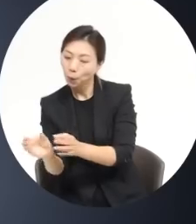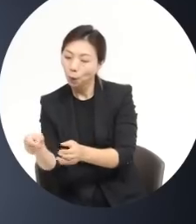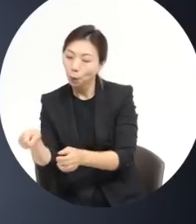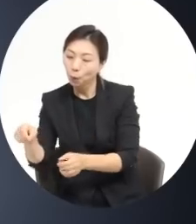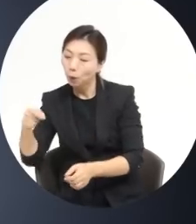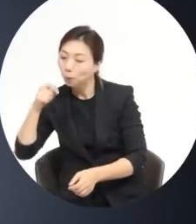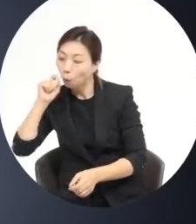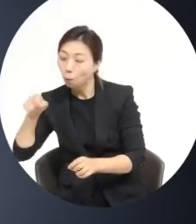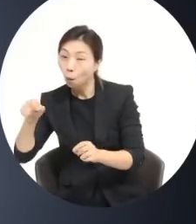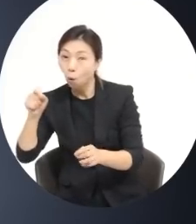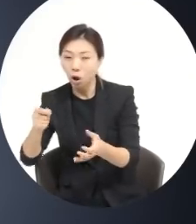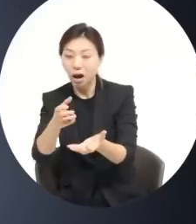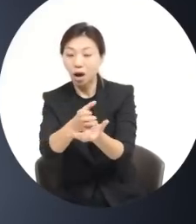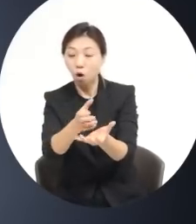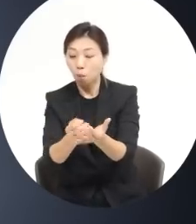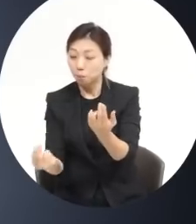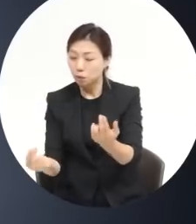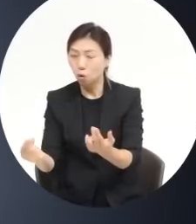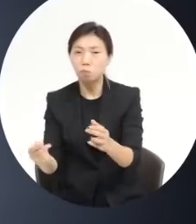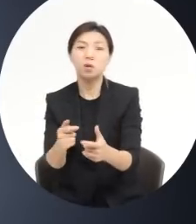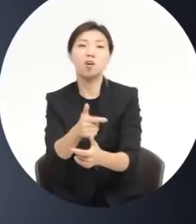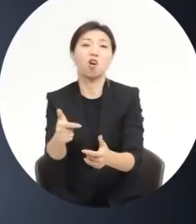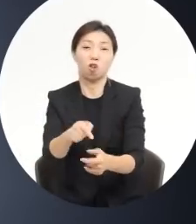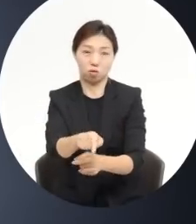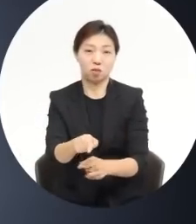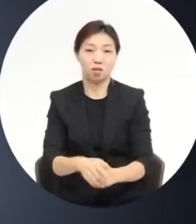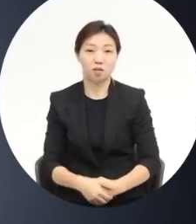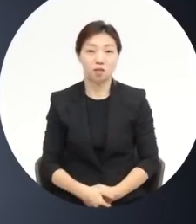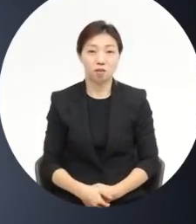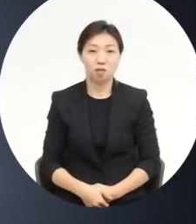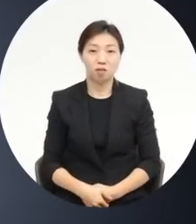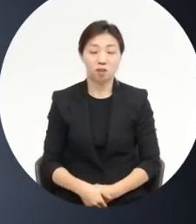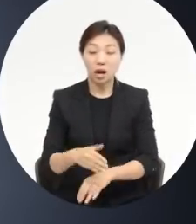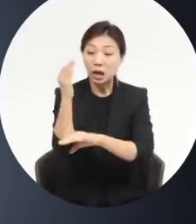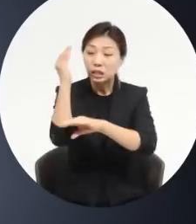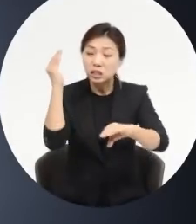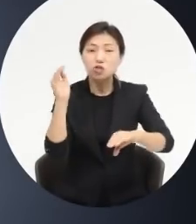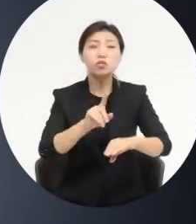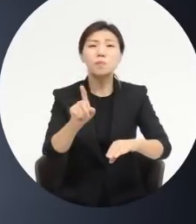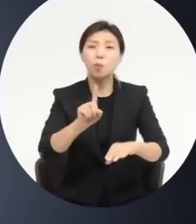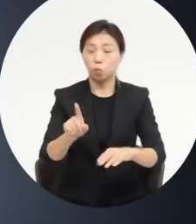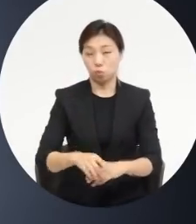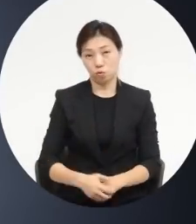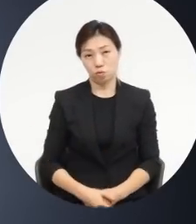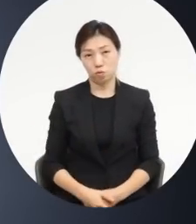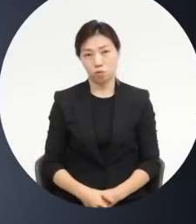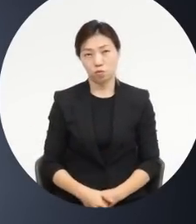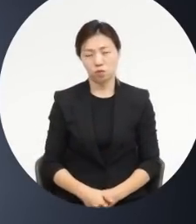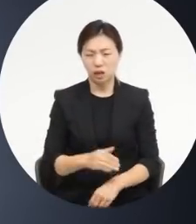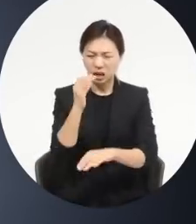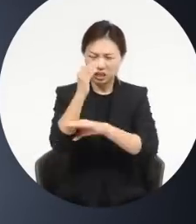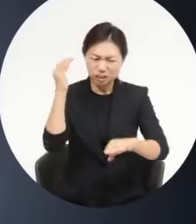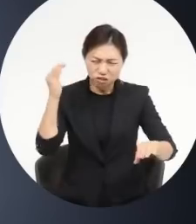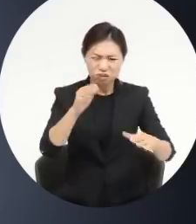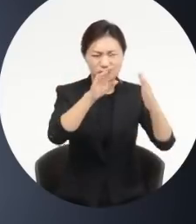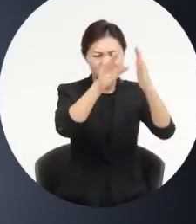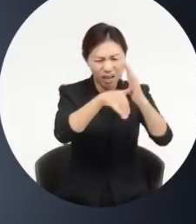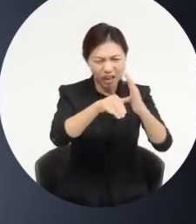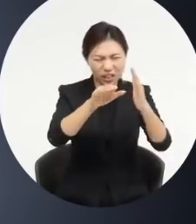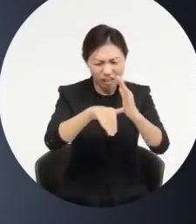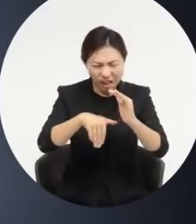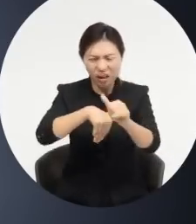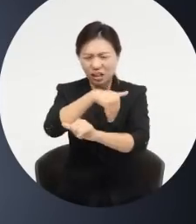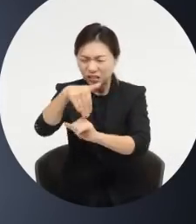된다 이런 얘기. 그뭘 기준으로 삼을 거냐는 거예요. 근데 이 기준으로 삼는 게 시대마다 다